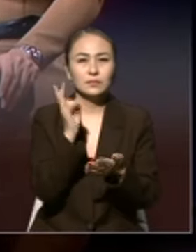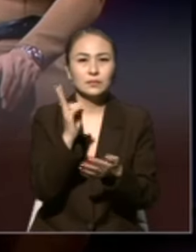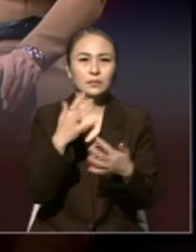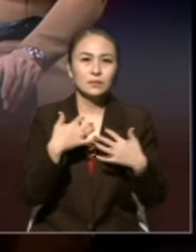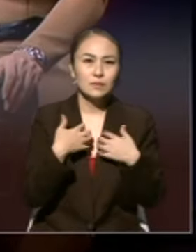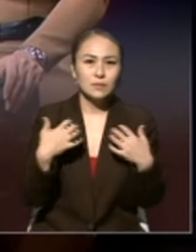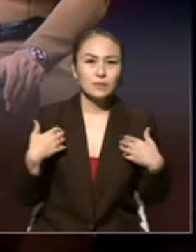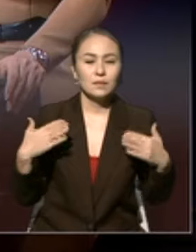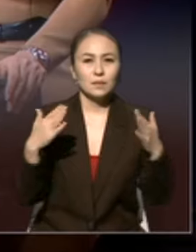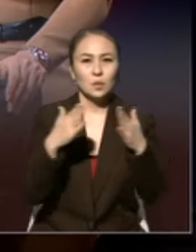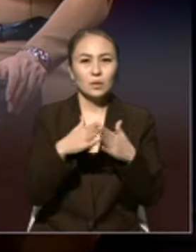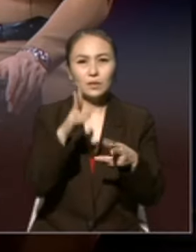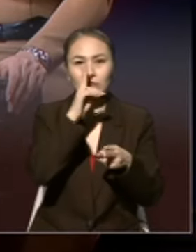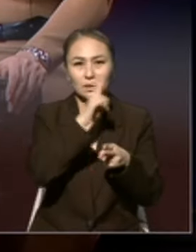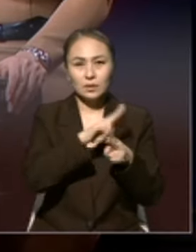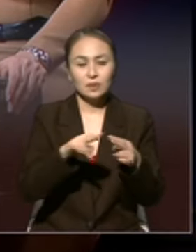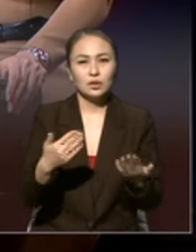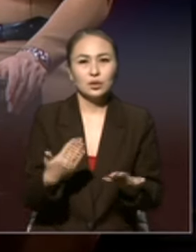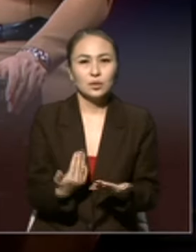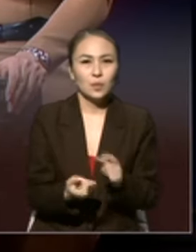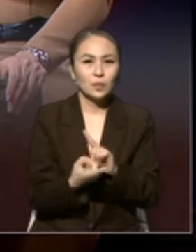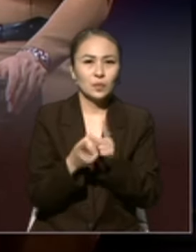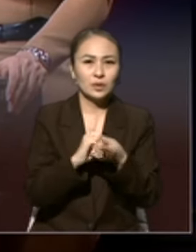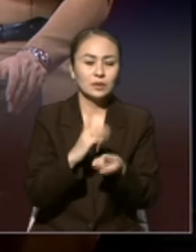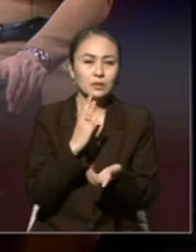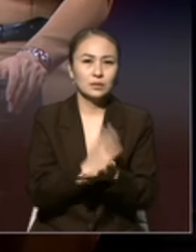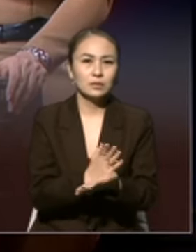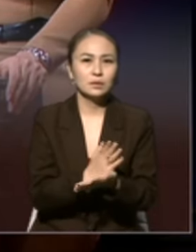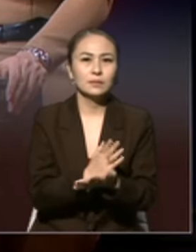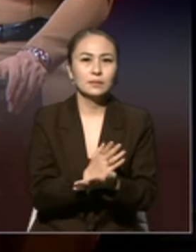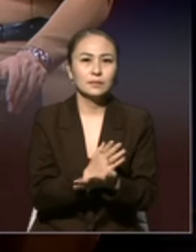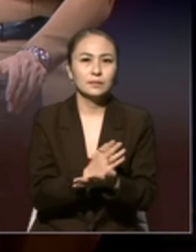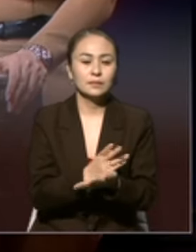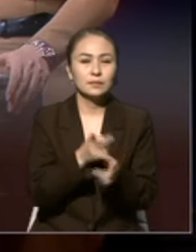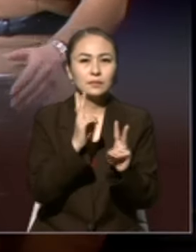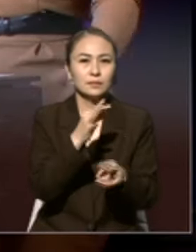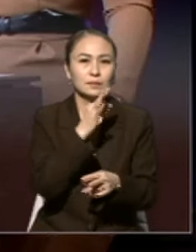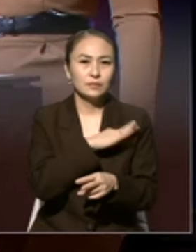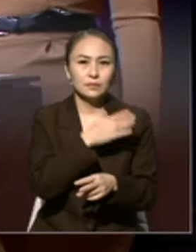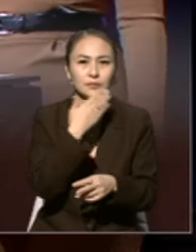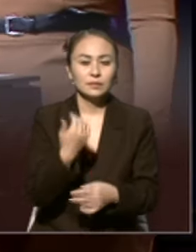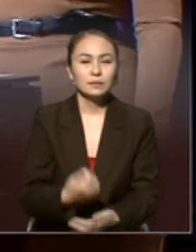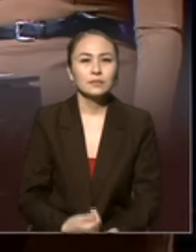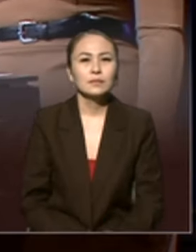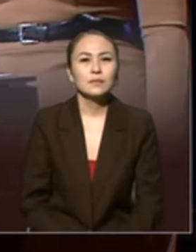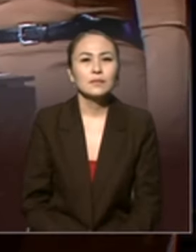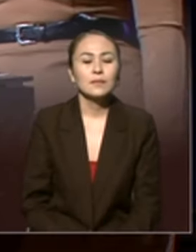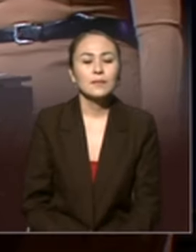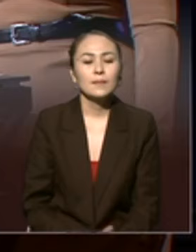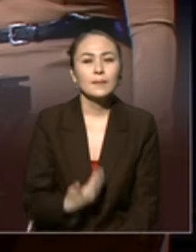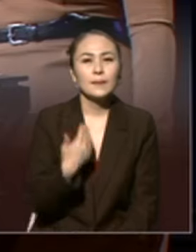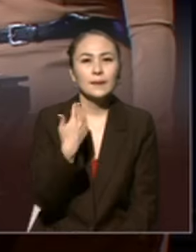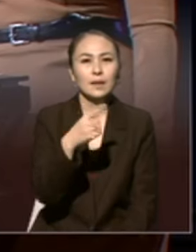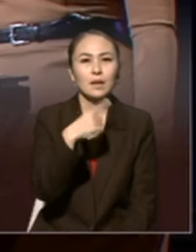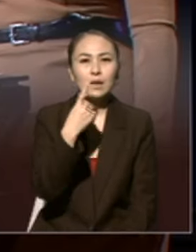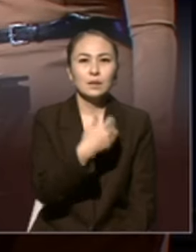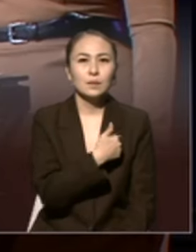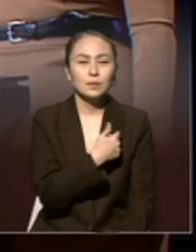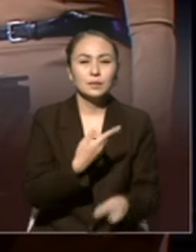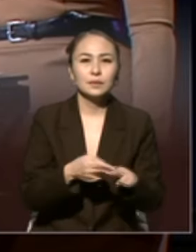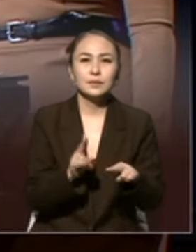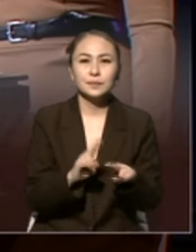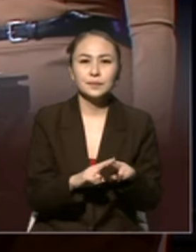кетті, үйі кетті, жайы кетті, бүкіл өмірі өзгерді. Ал біреу одан пайда көруі мүмкін. Айтуар мырза, яғни сіздің айтқыңыз келіп